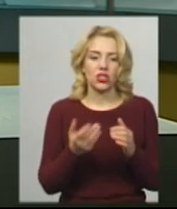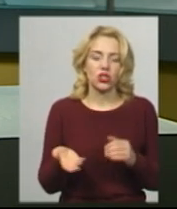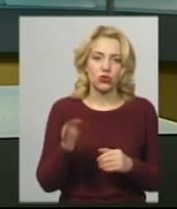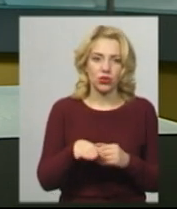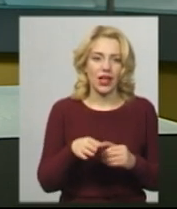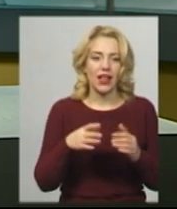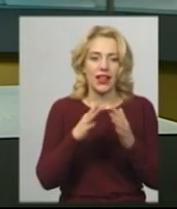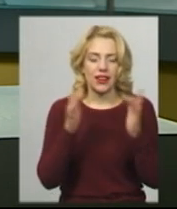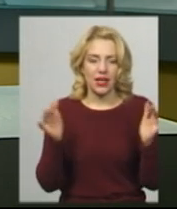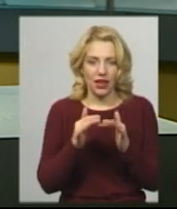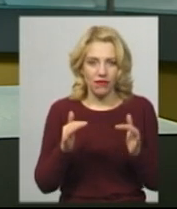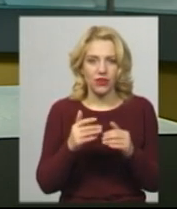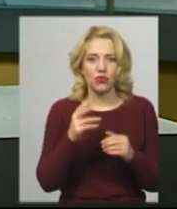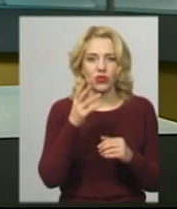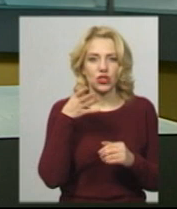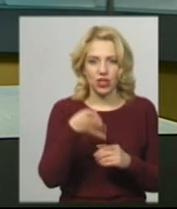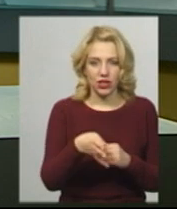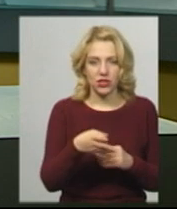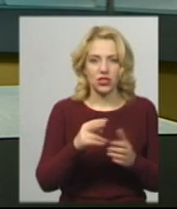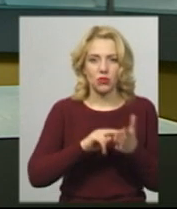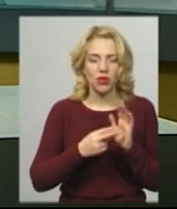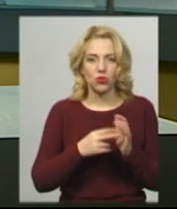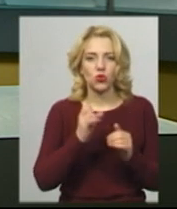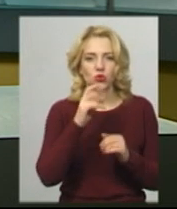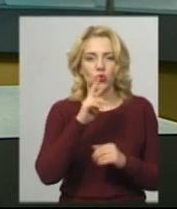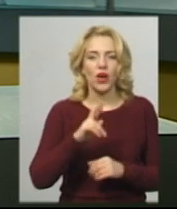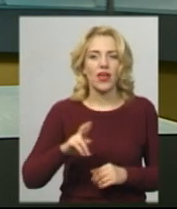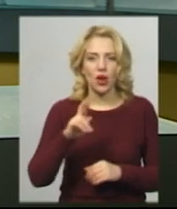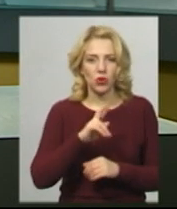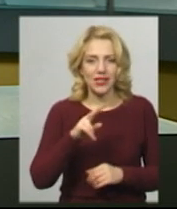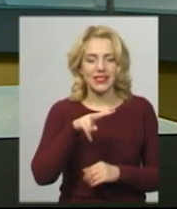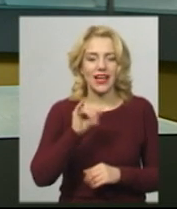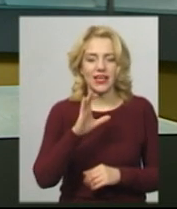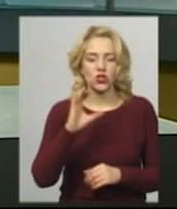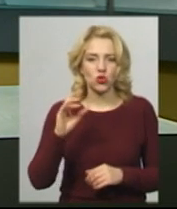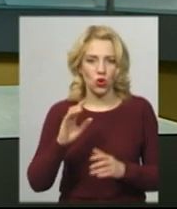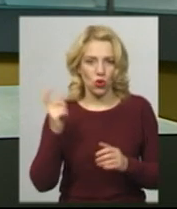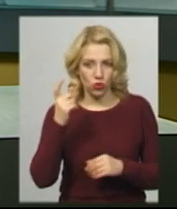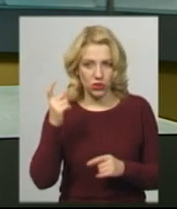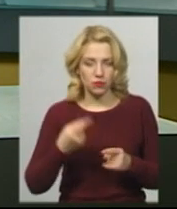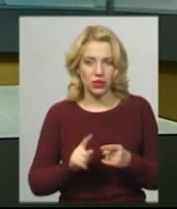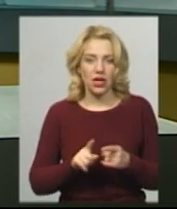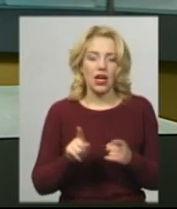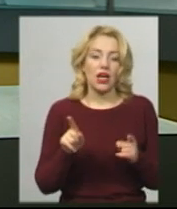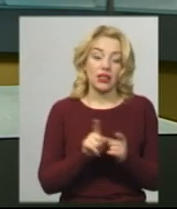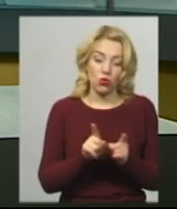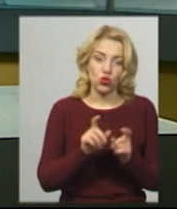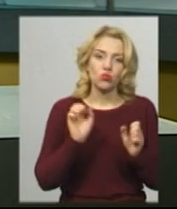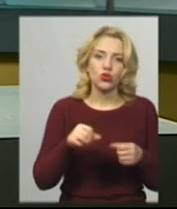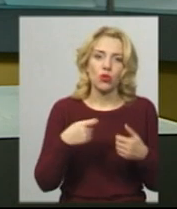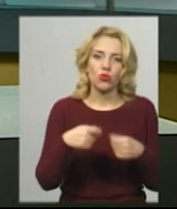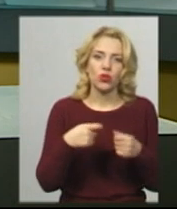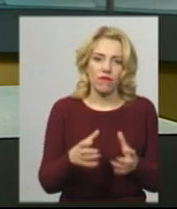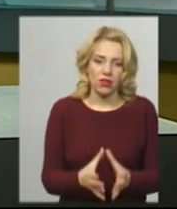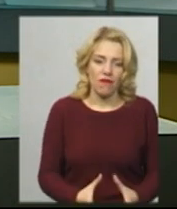планують продати у Ярмолинецькому лісогоспі. У них також можна придбати ялинки у горщиках. Шепетівський лісгосп цьогоріч вирішив